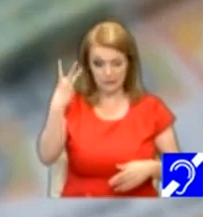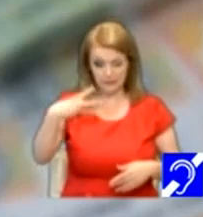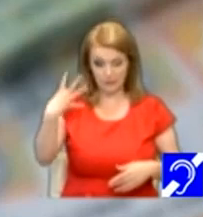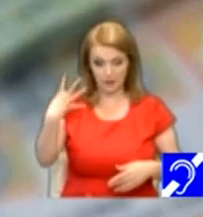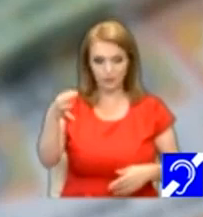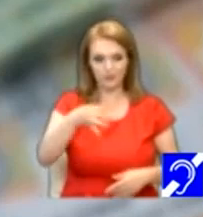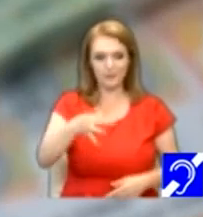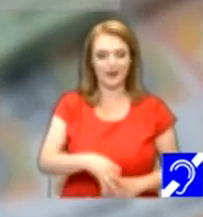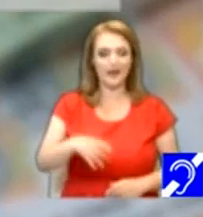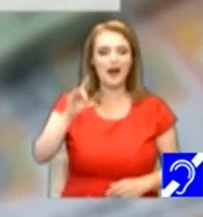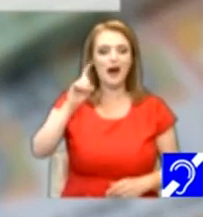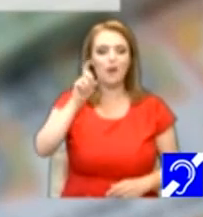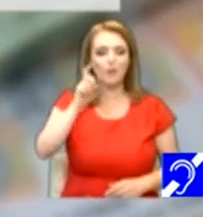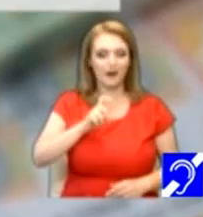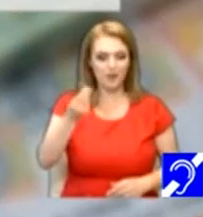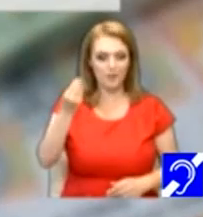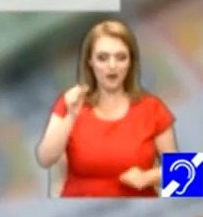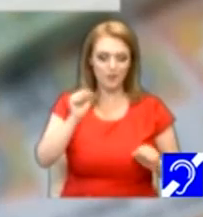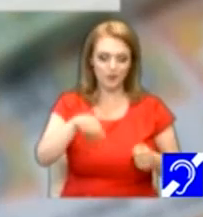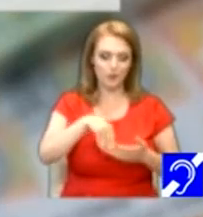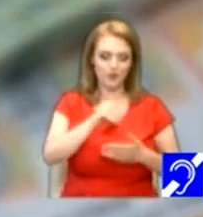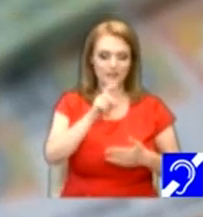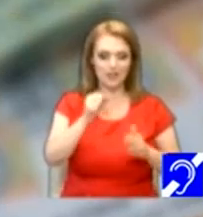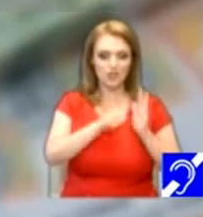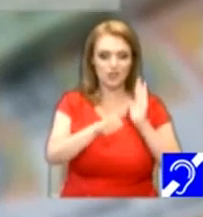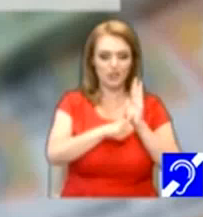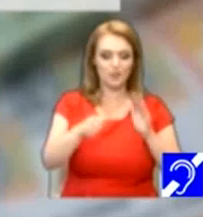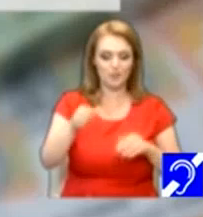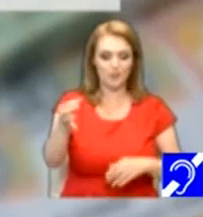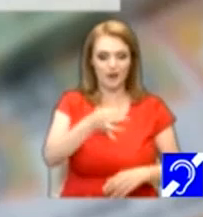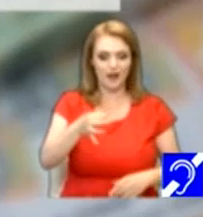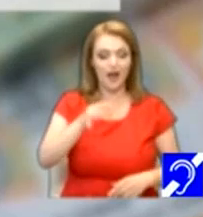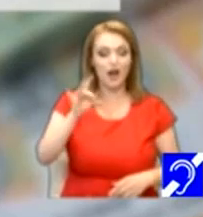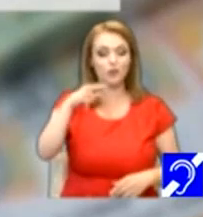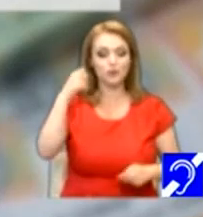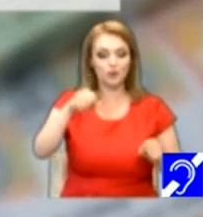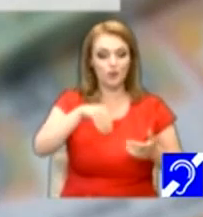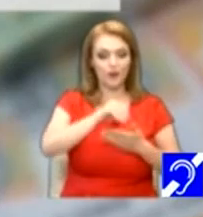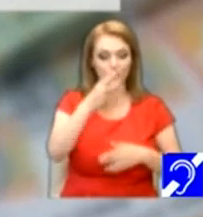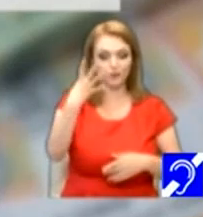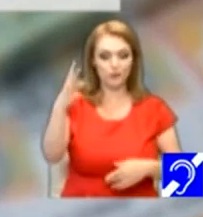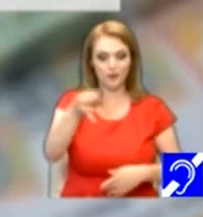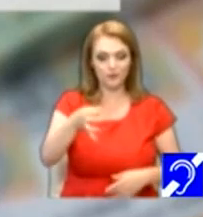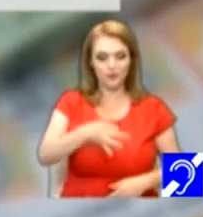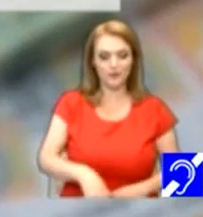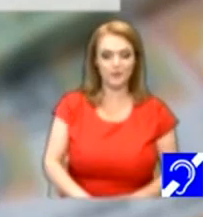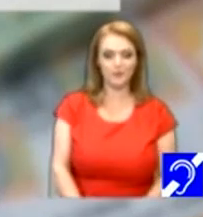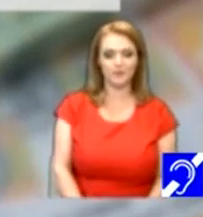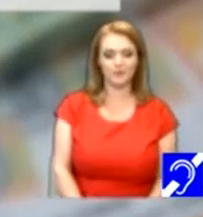de bani, iar hrivna ucraineană valorează 66 de bani. Rubla rusească se va cumpăra cu 24 de bani.